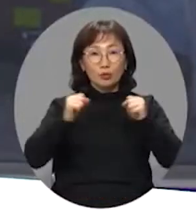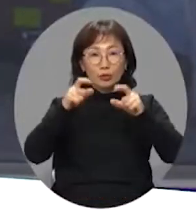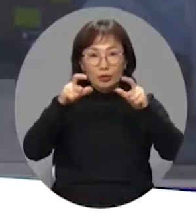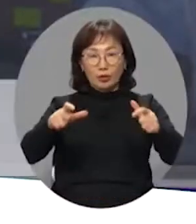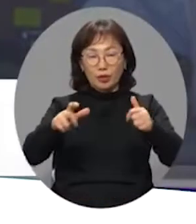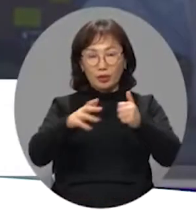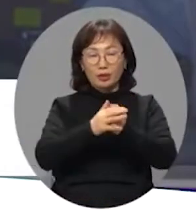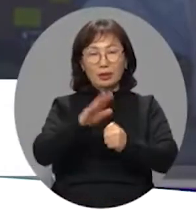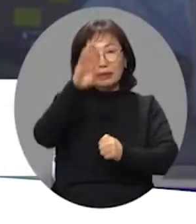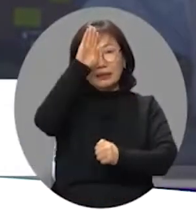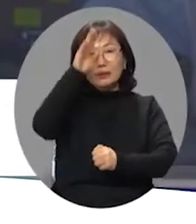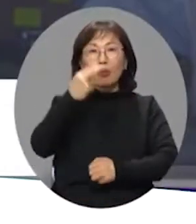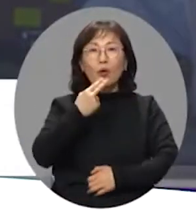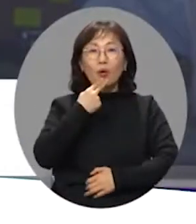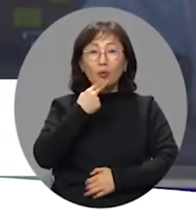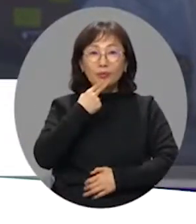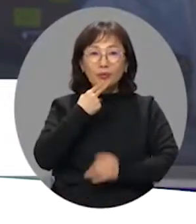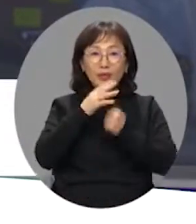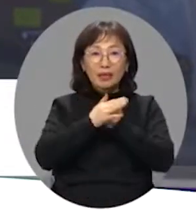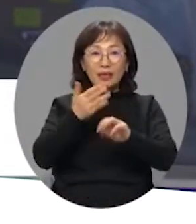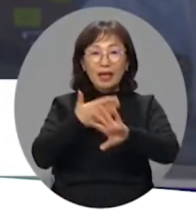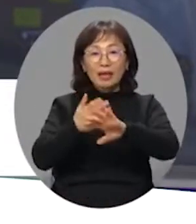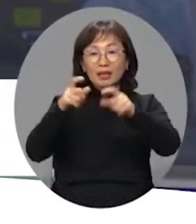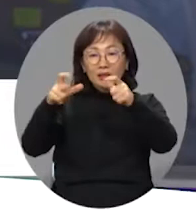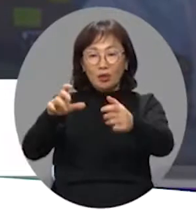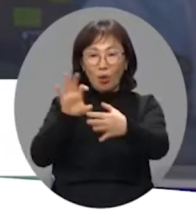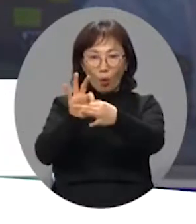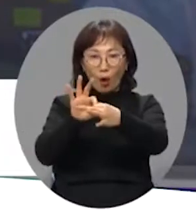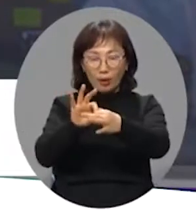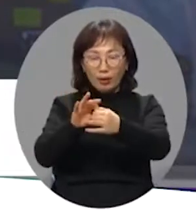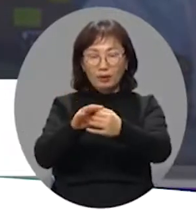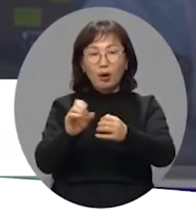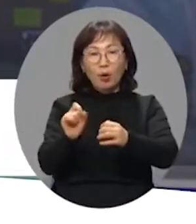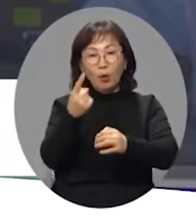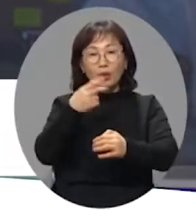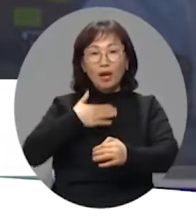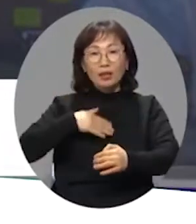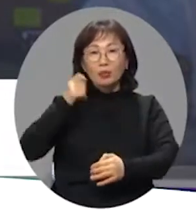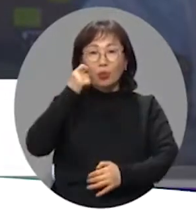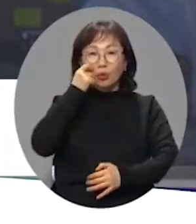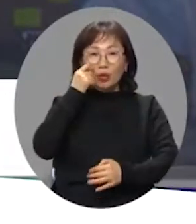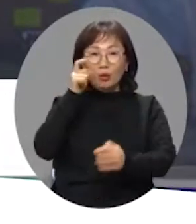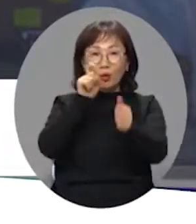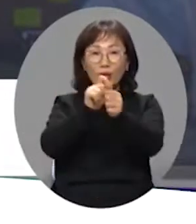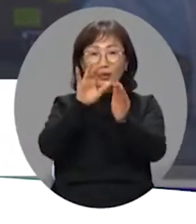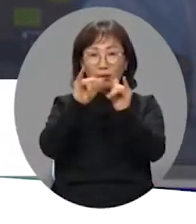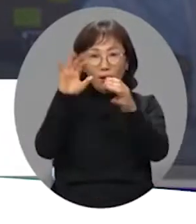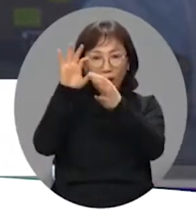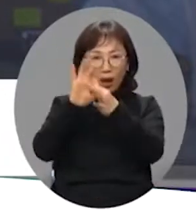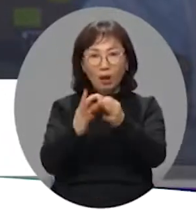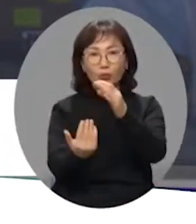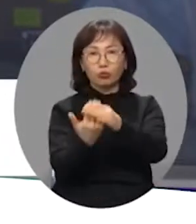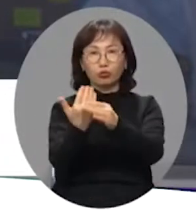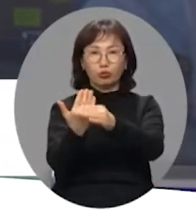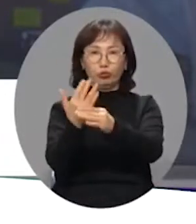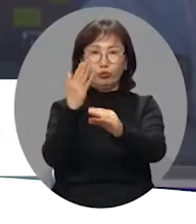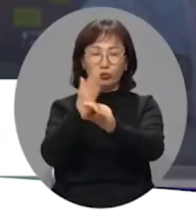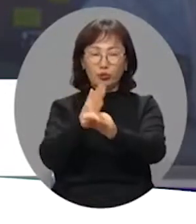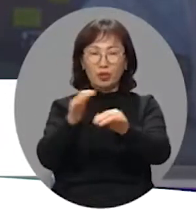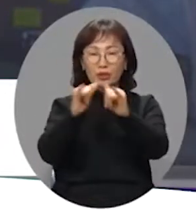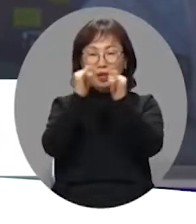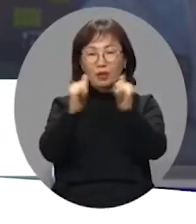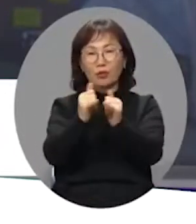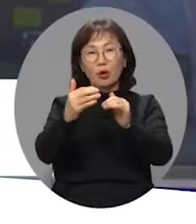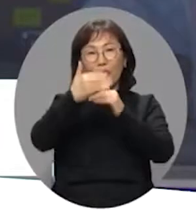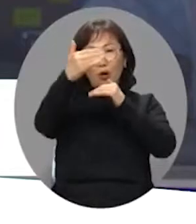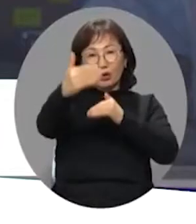전북에서는 무증상에 타 지역과 연관되거나 감염 경로를 알 수 없는 확진자가 계속 나오고 있는데요. 하지만 사회적 거리